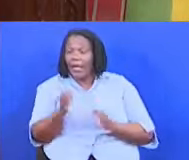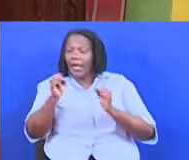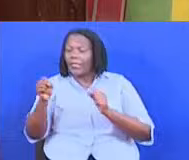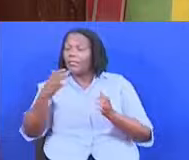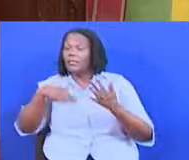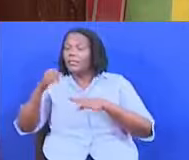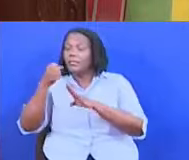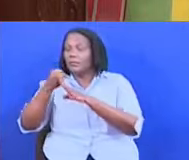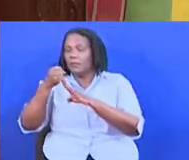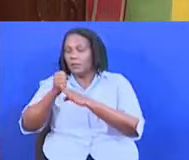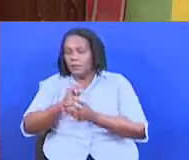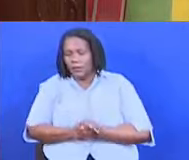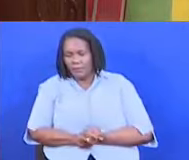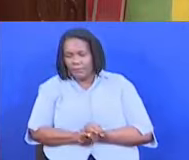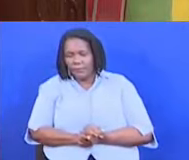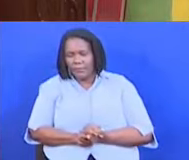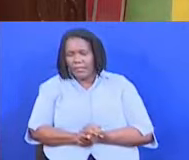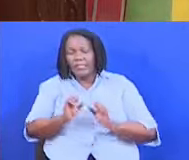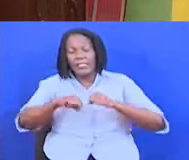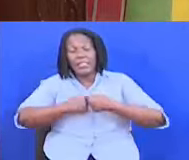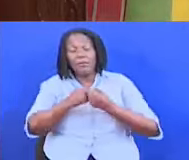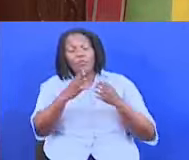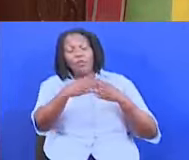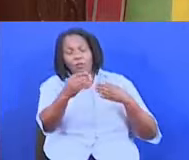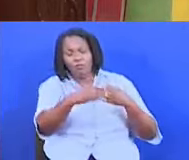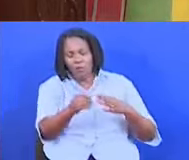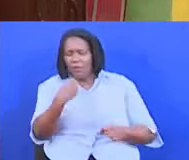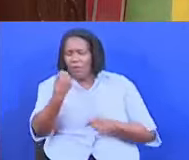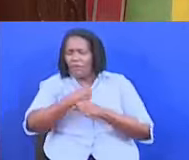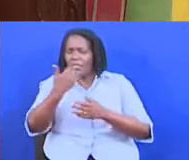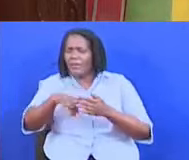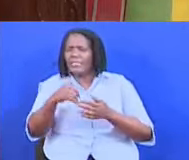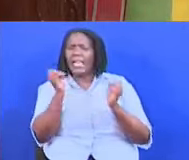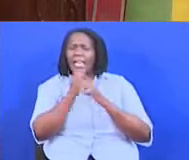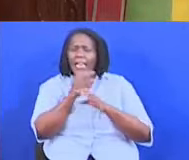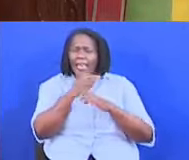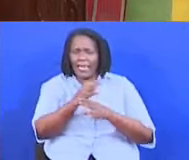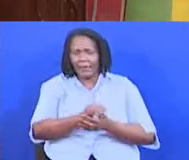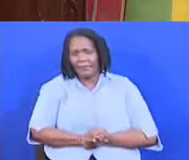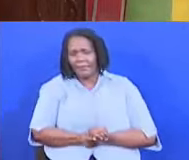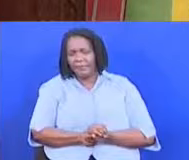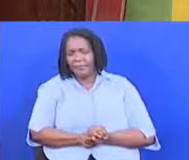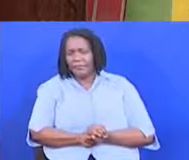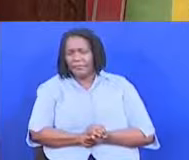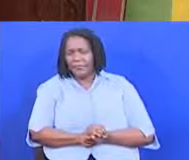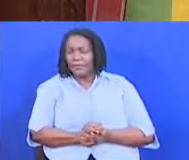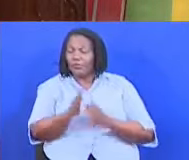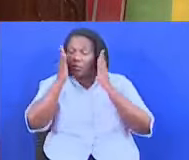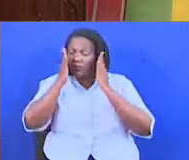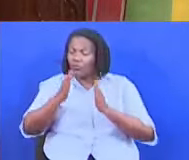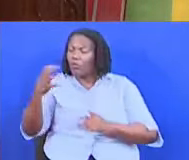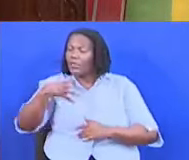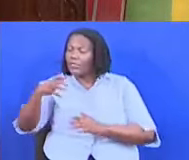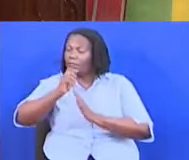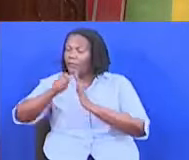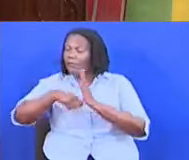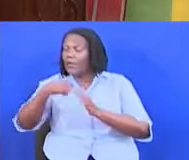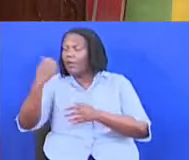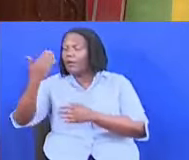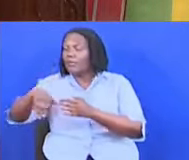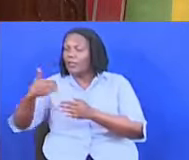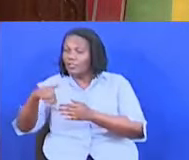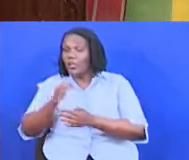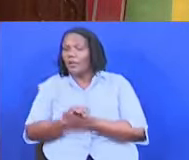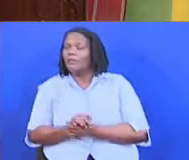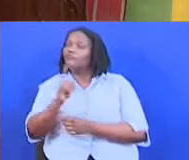kusitiza tatizo la dola. Wafanyabiashara wengi wanalalamika. Kwa kumalizia kabisa, niseme mheshimiwa waziri wa viwanda na biashara,